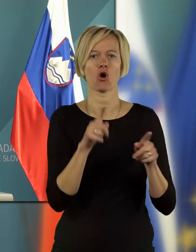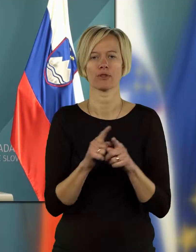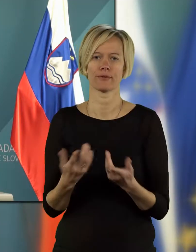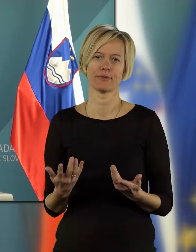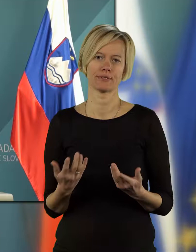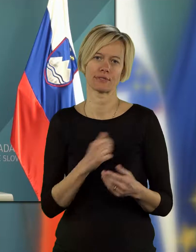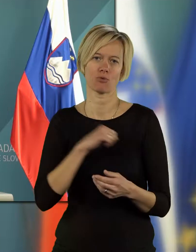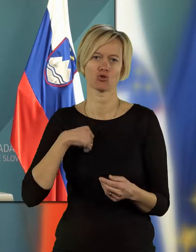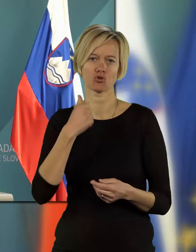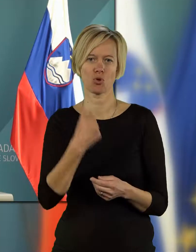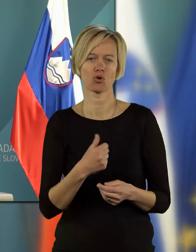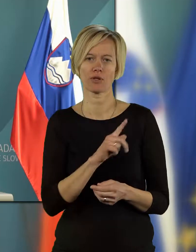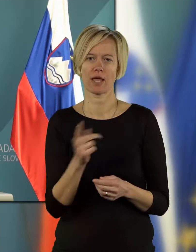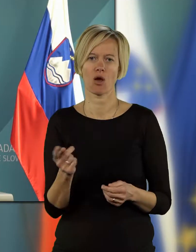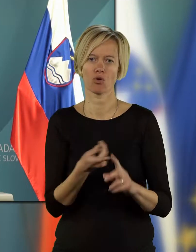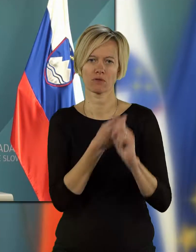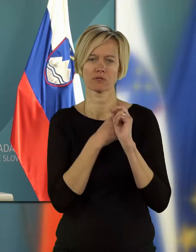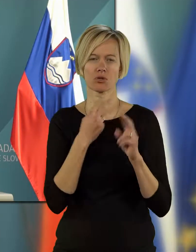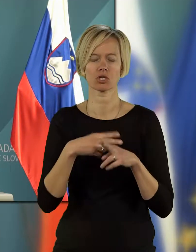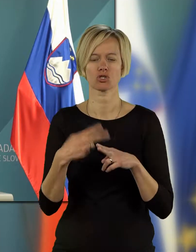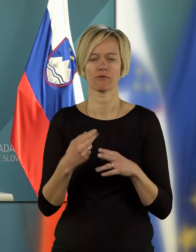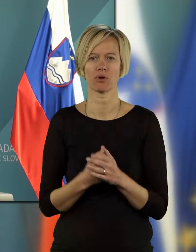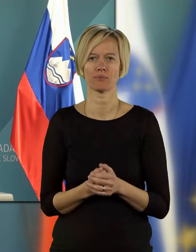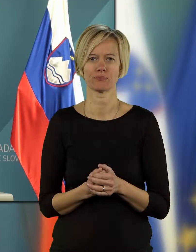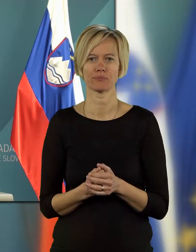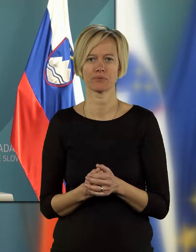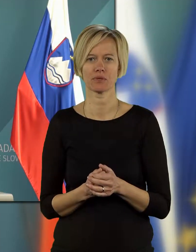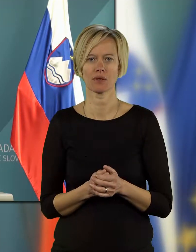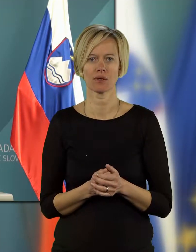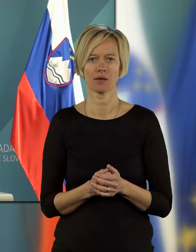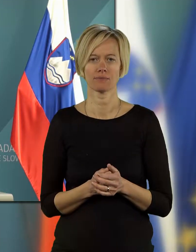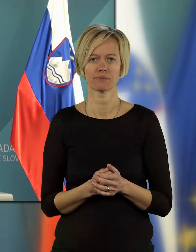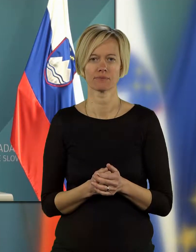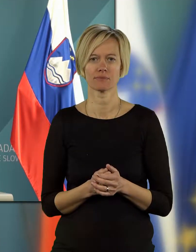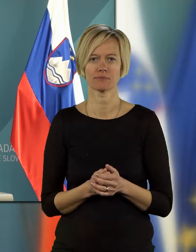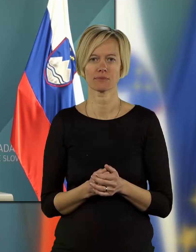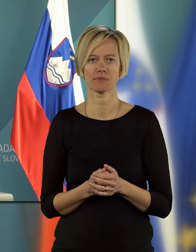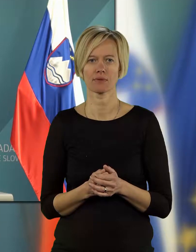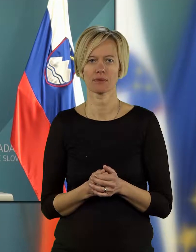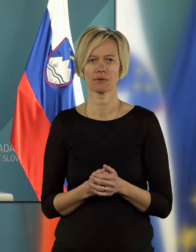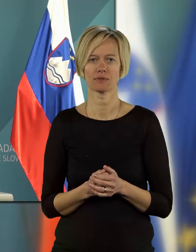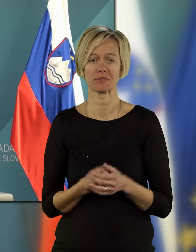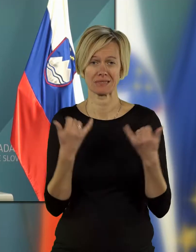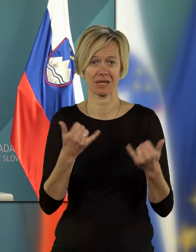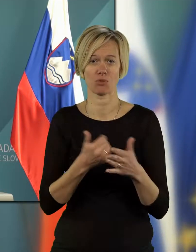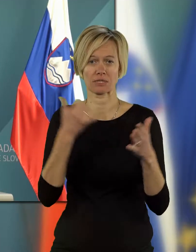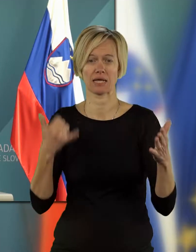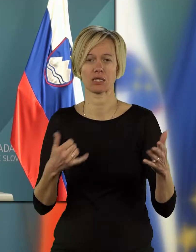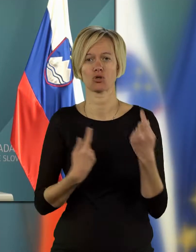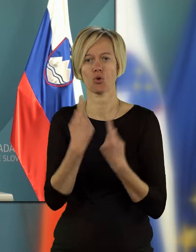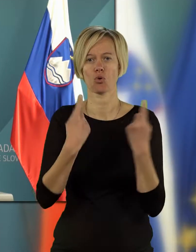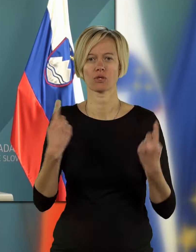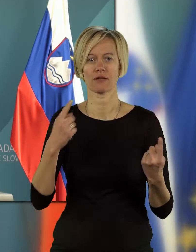Palestino kot samostojno in neodvisno državo. Sedaj, po